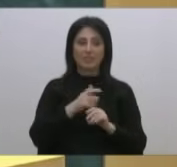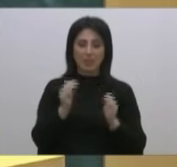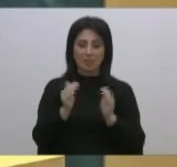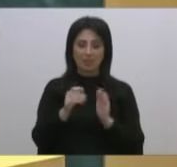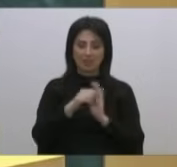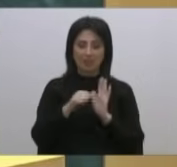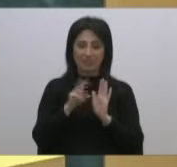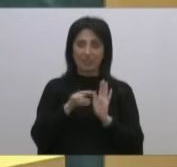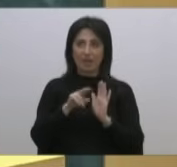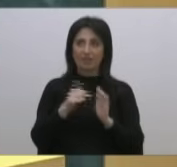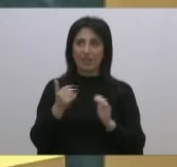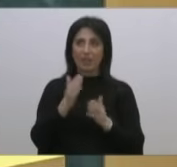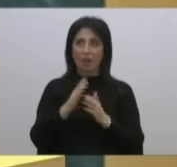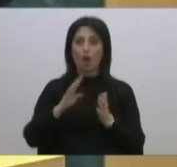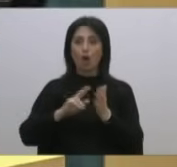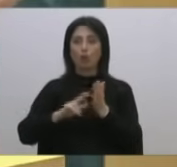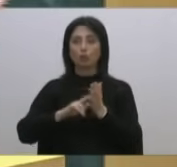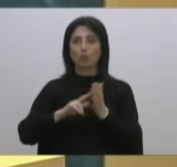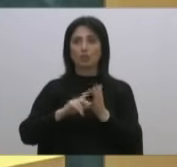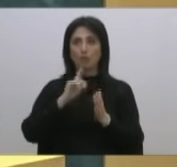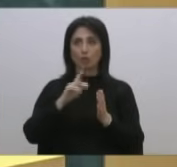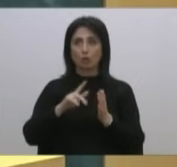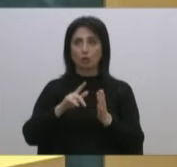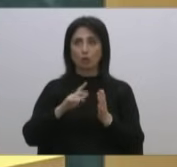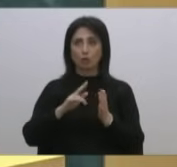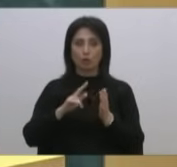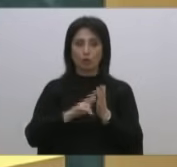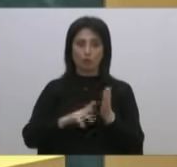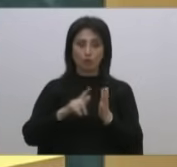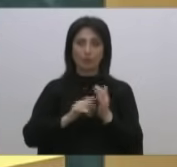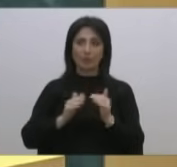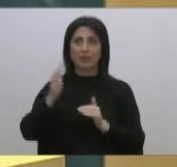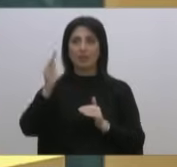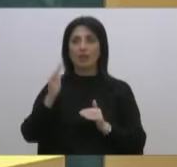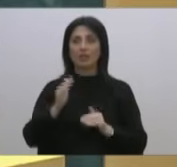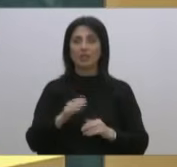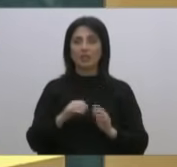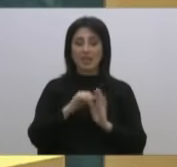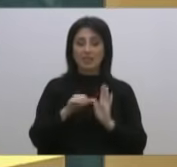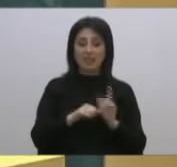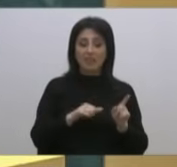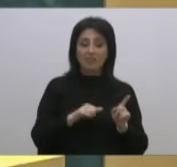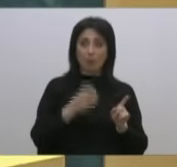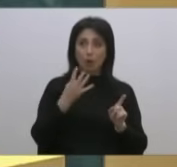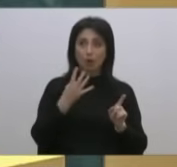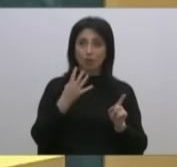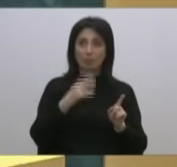zălian patară, te-au 100 miliarde. Acolo chiar au 80 miliarde, cel 80 de șuidam de iaval, talbat. Să te-au 100 miliarde, n-a hevari, o să